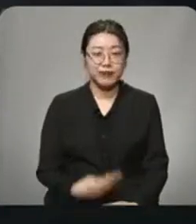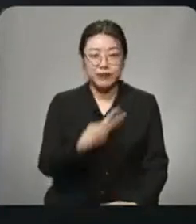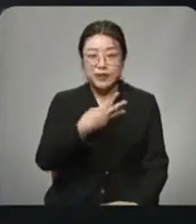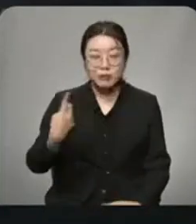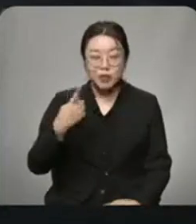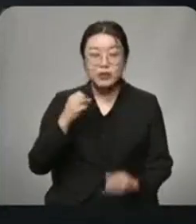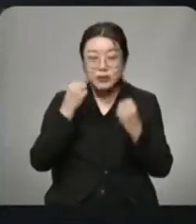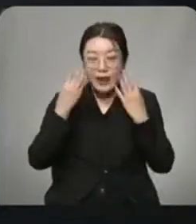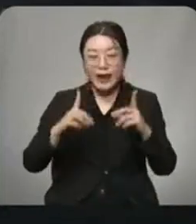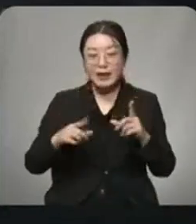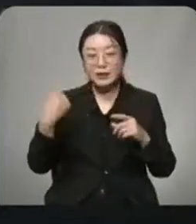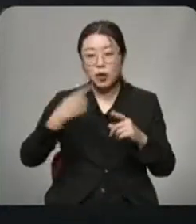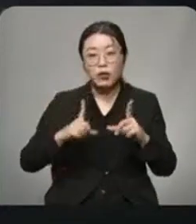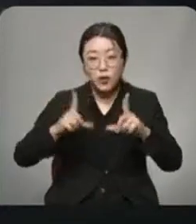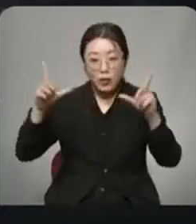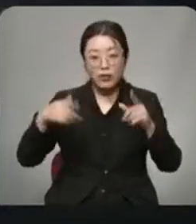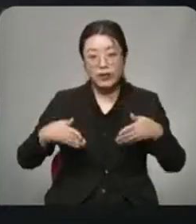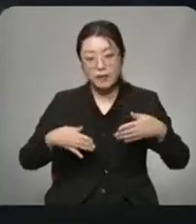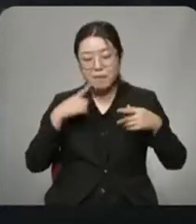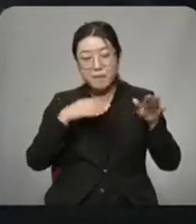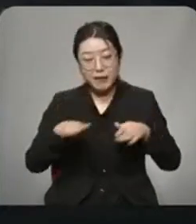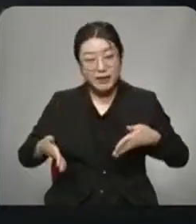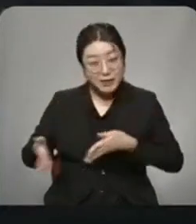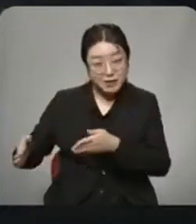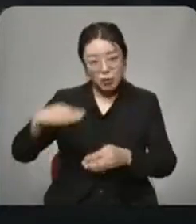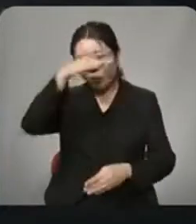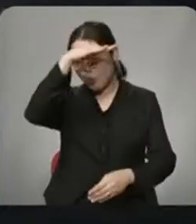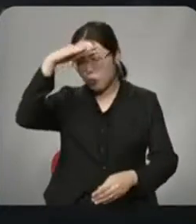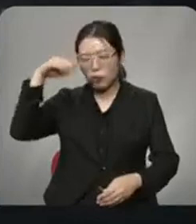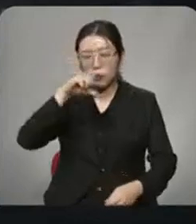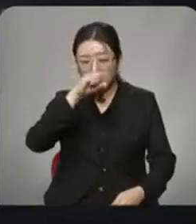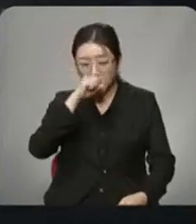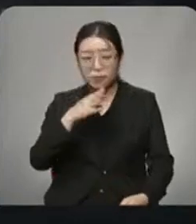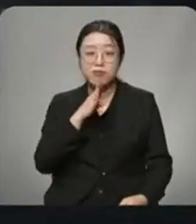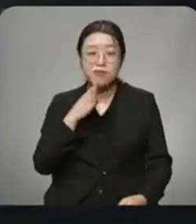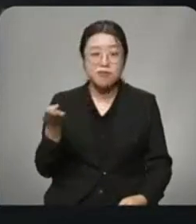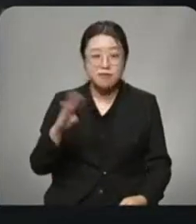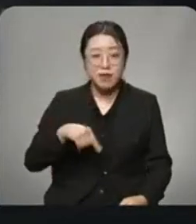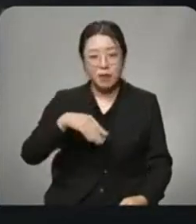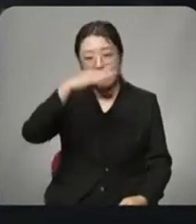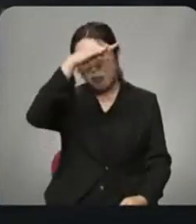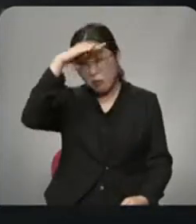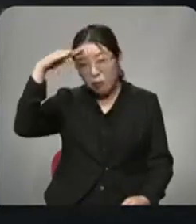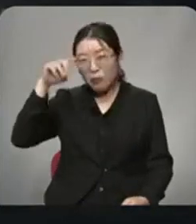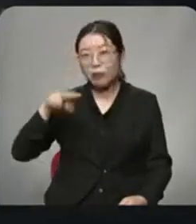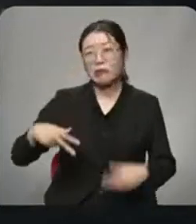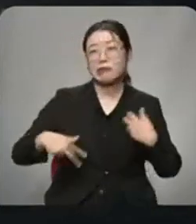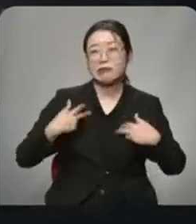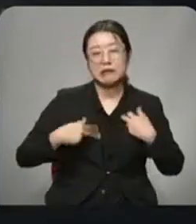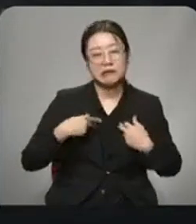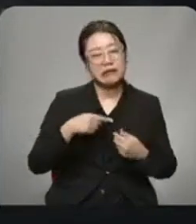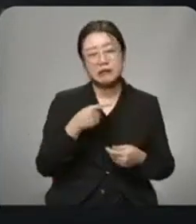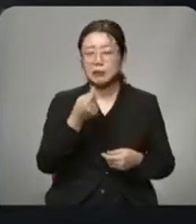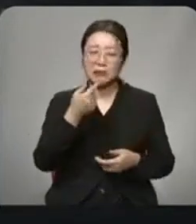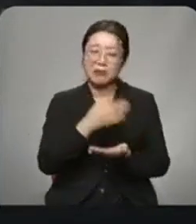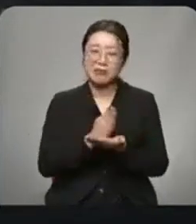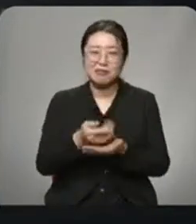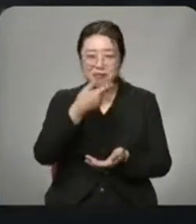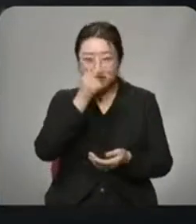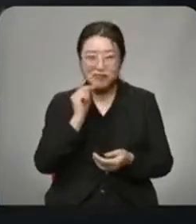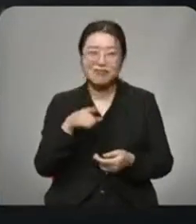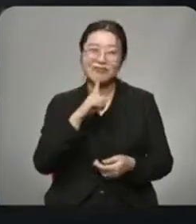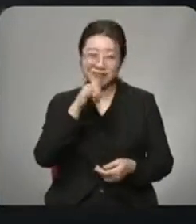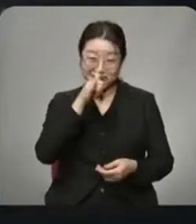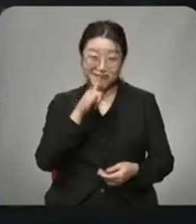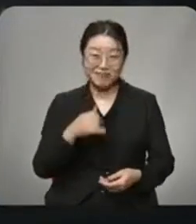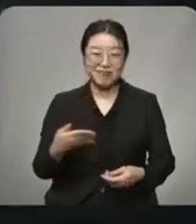삼척 4000년 해안도로는 빼어난 해안 절경을 자랑하는 관광 명소지만 볼거리와 즐길거리가 부족하다는 지적이 있어 왔는데요.